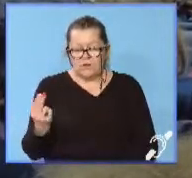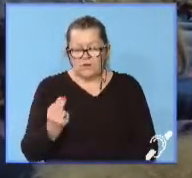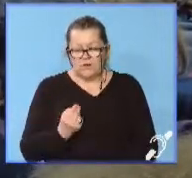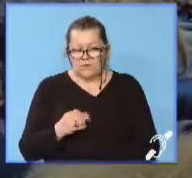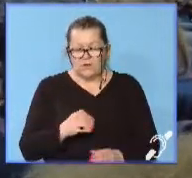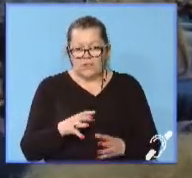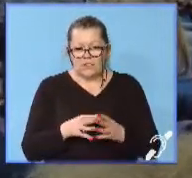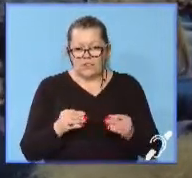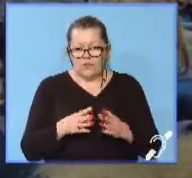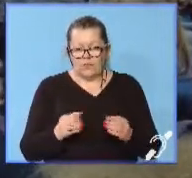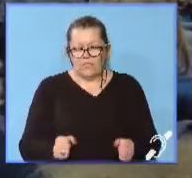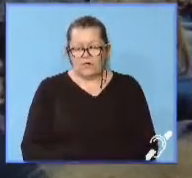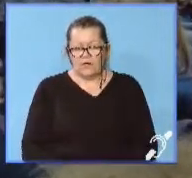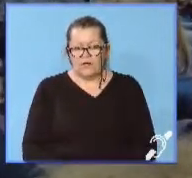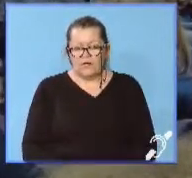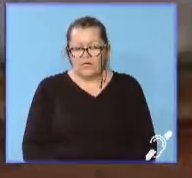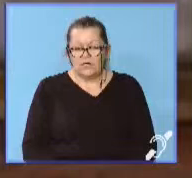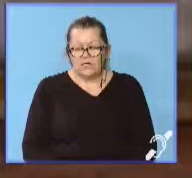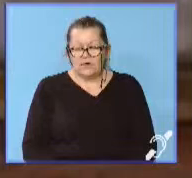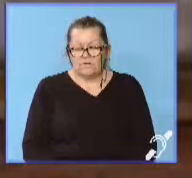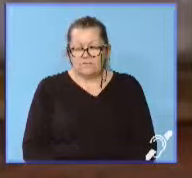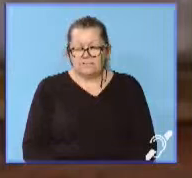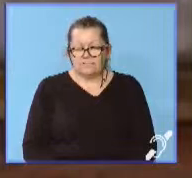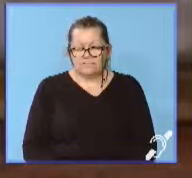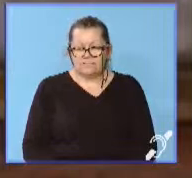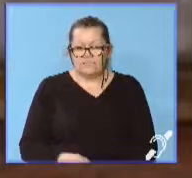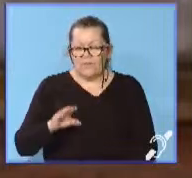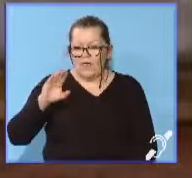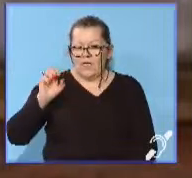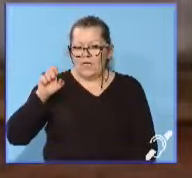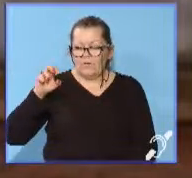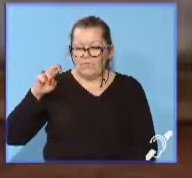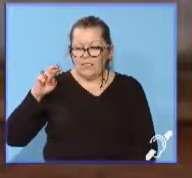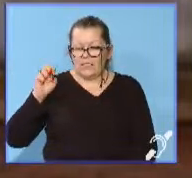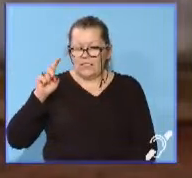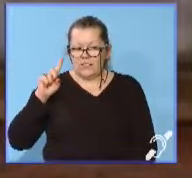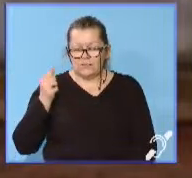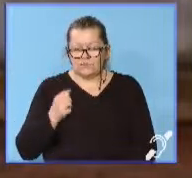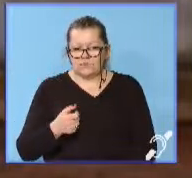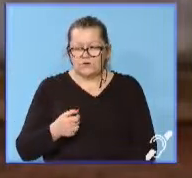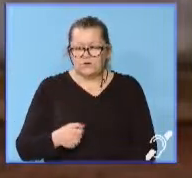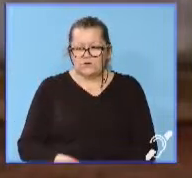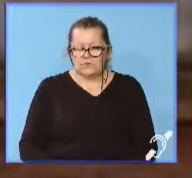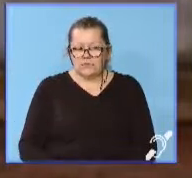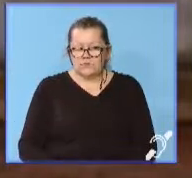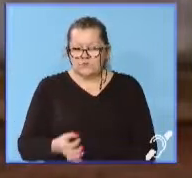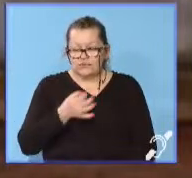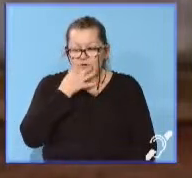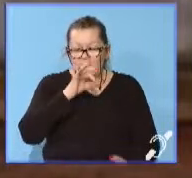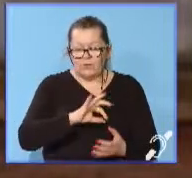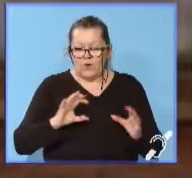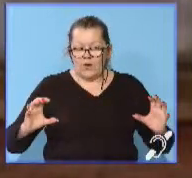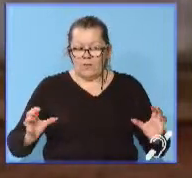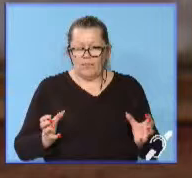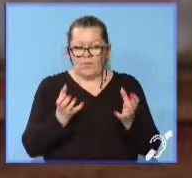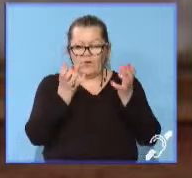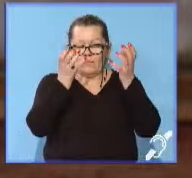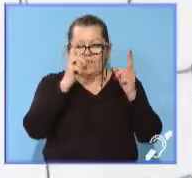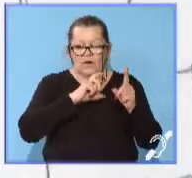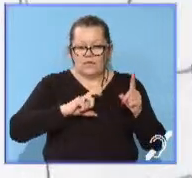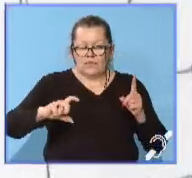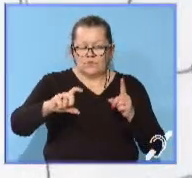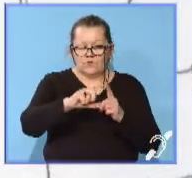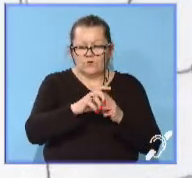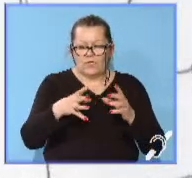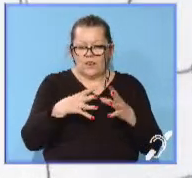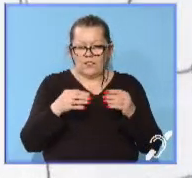savanții de seamă ai exilului românesc Eminescu este o monografie prin care Petre ciureanu și a propus să promoveze cultura română în